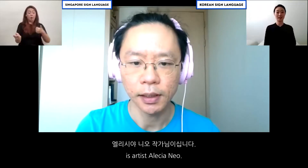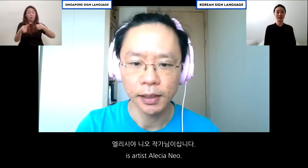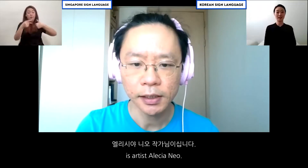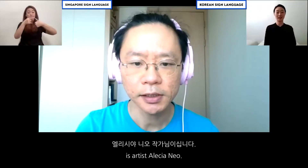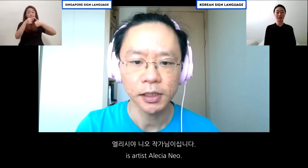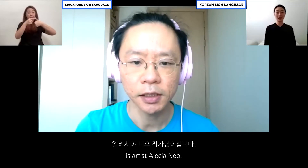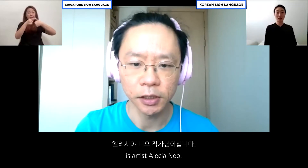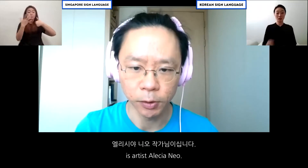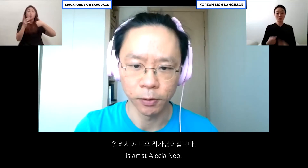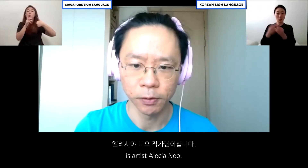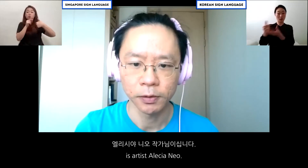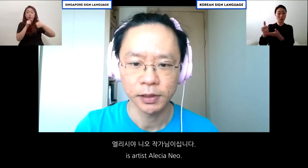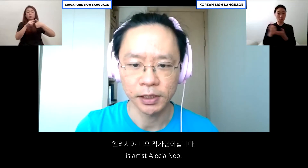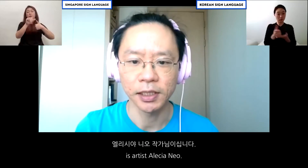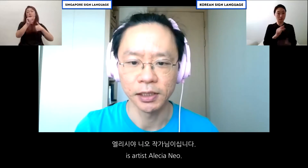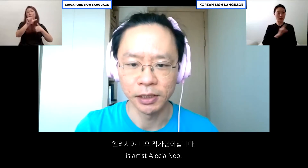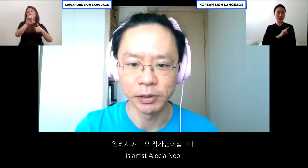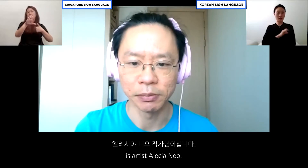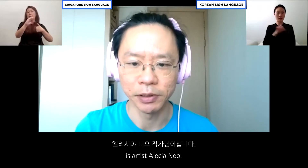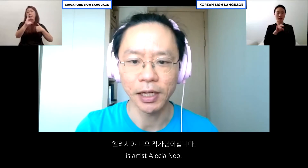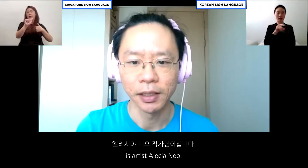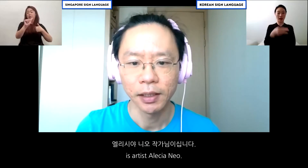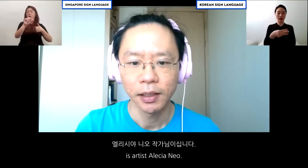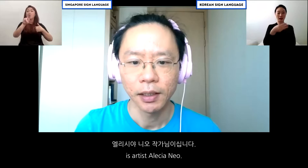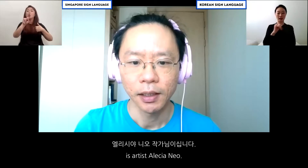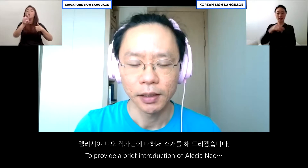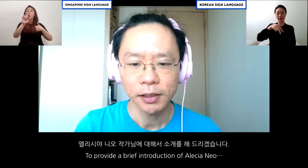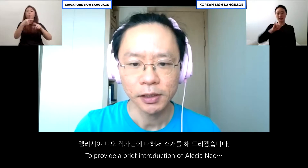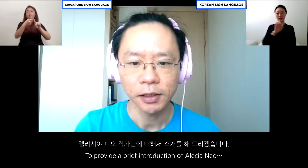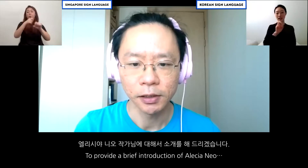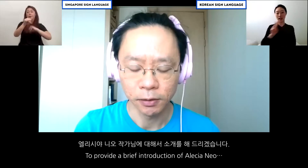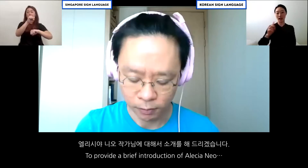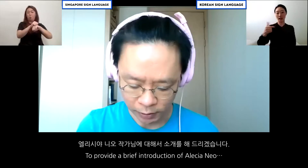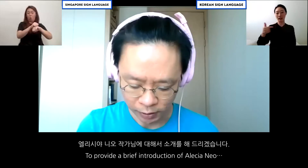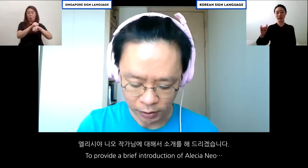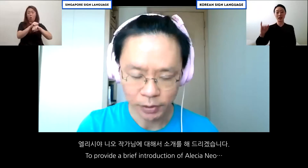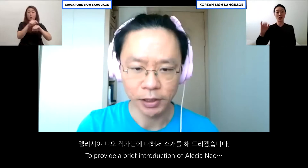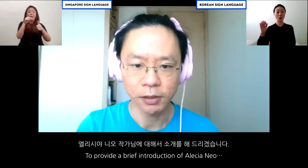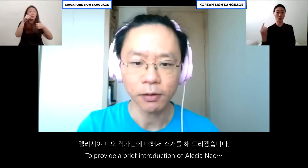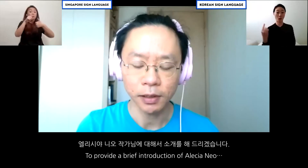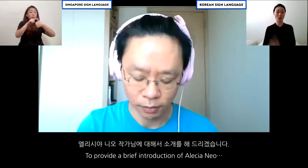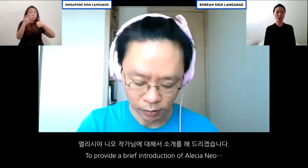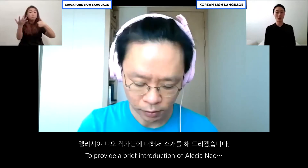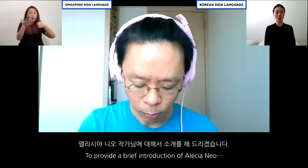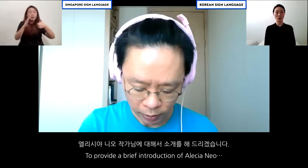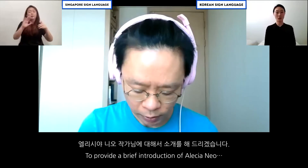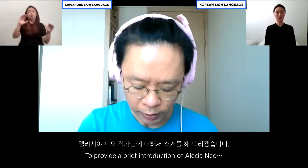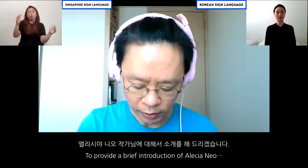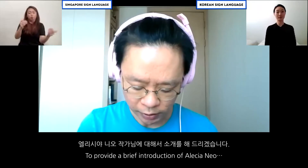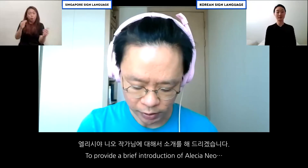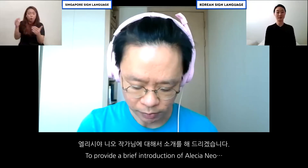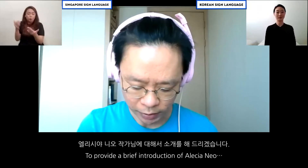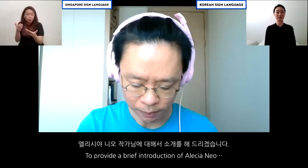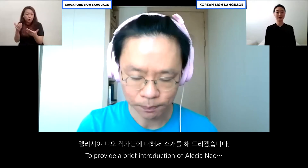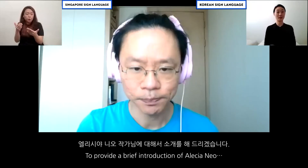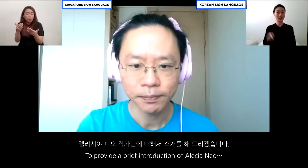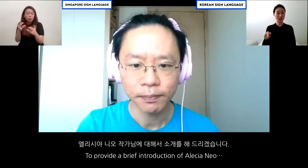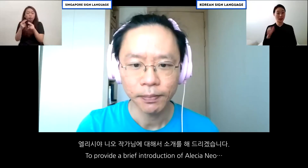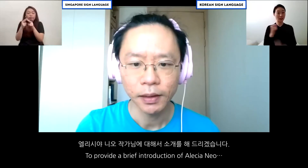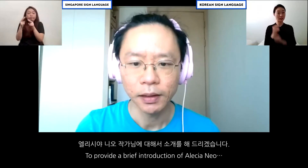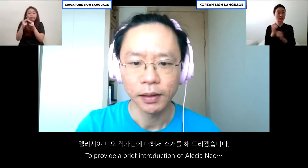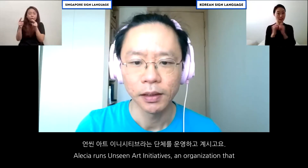패널리스트는 알레시아 니오 작가님이십니다. 알레시아 니오 작가님에 대해서 소개를 해드리겠습니다.